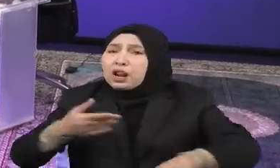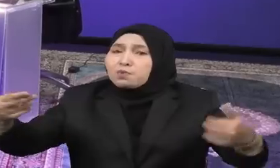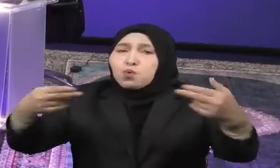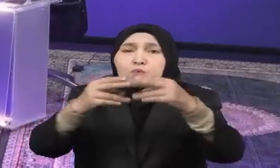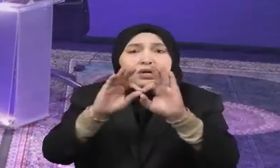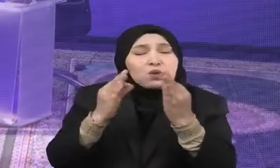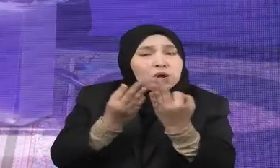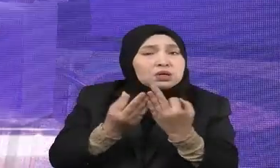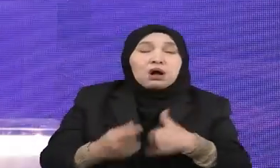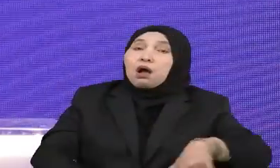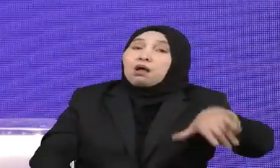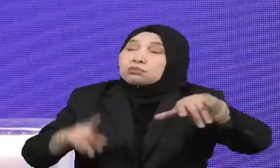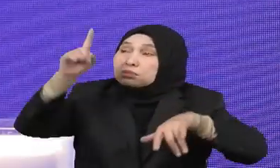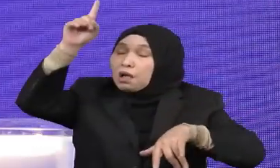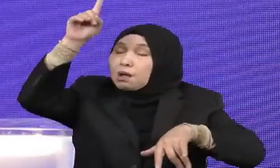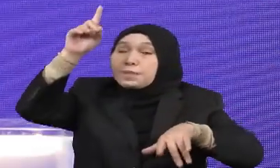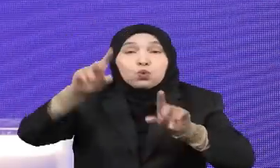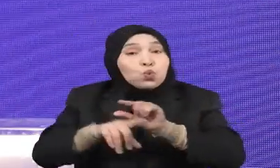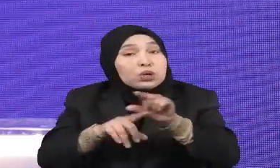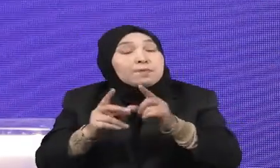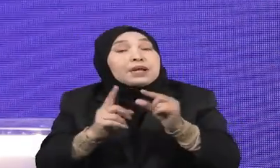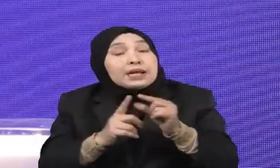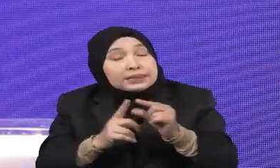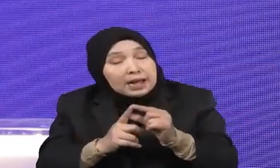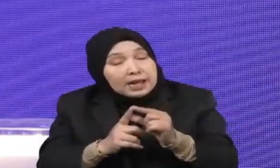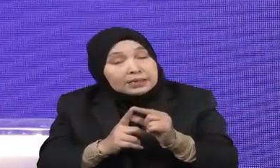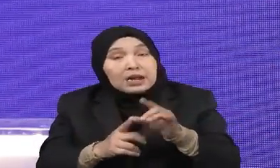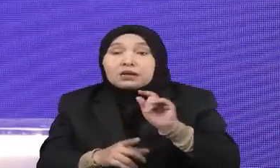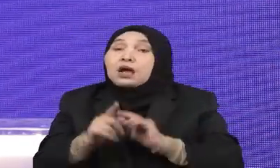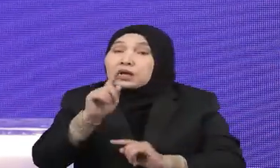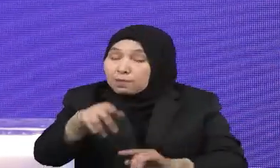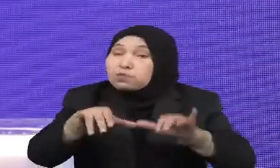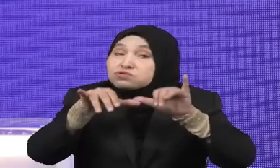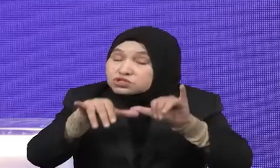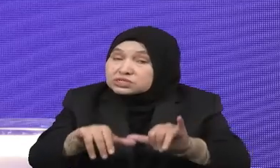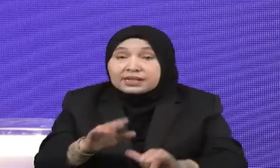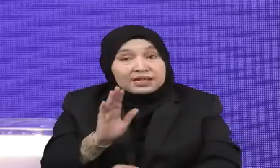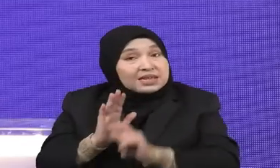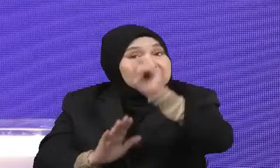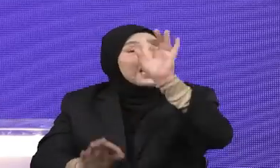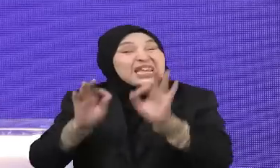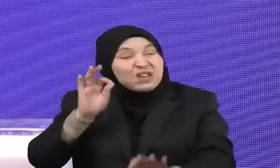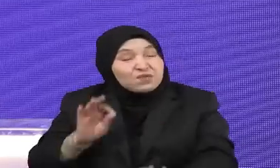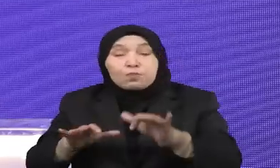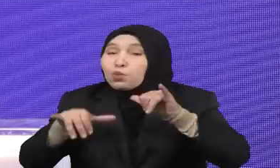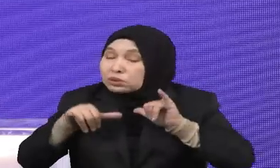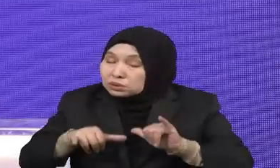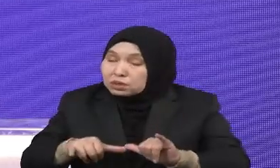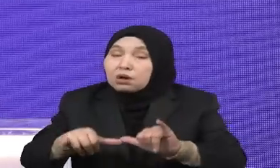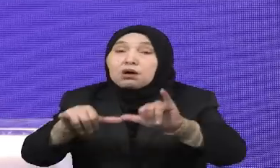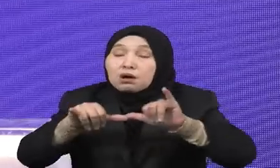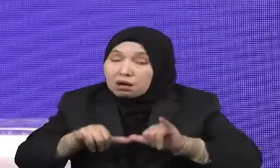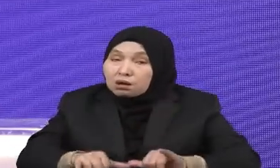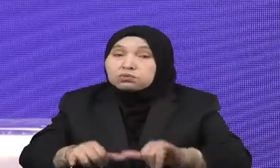dan sebagainya Allah menggunakan perkataan wa antumu masih lagi tertinggi Jika kamu terus ingin